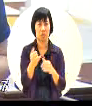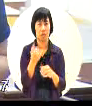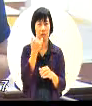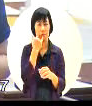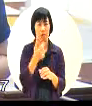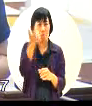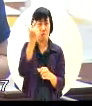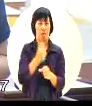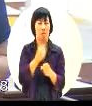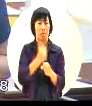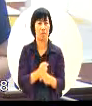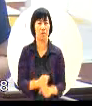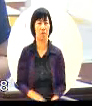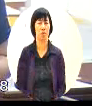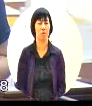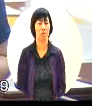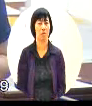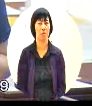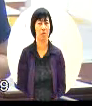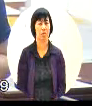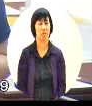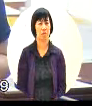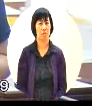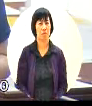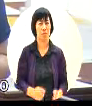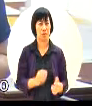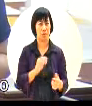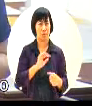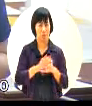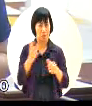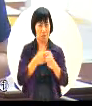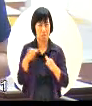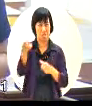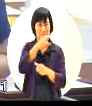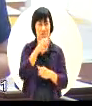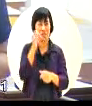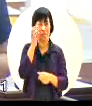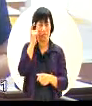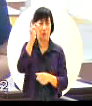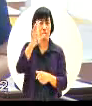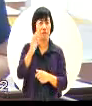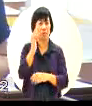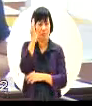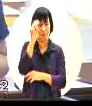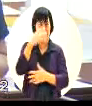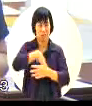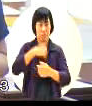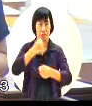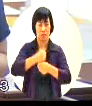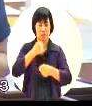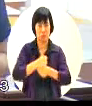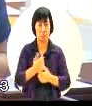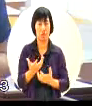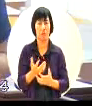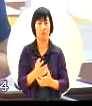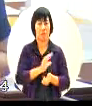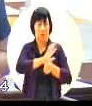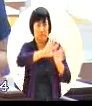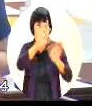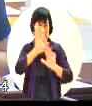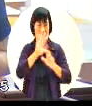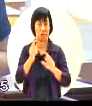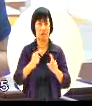起来。后盖咱从感觉就是讲，咱市政府咧做工作效率是做安怎？所